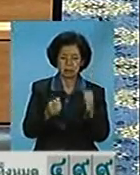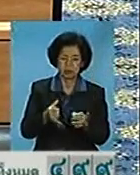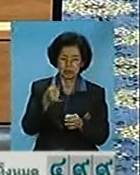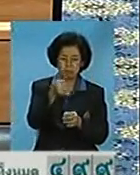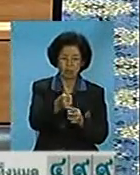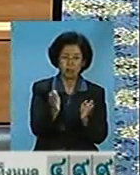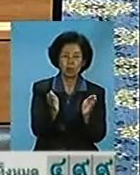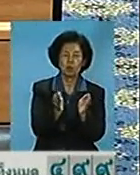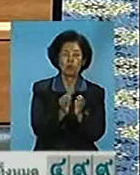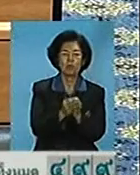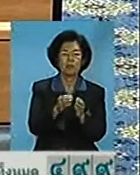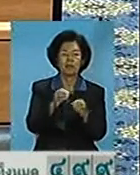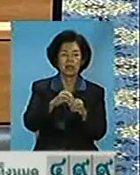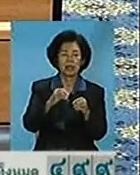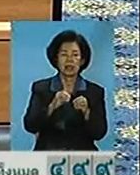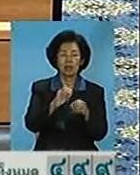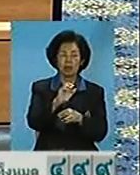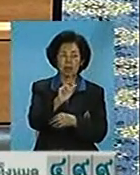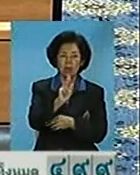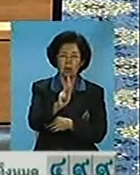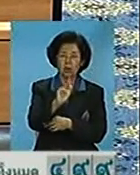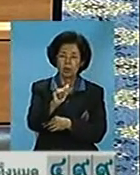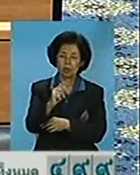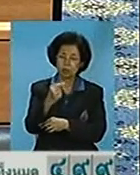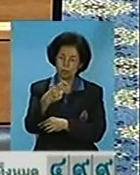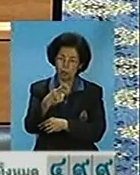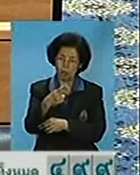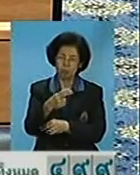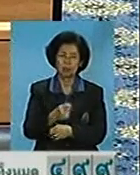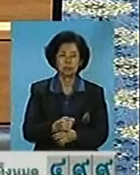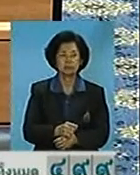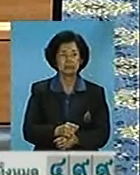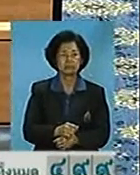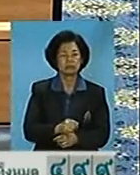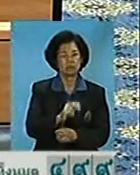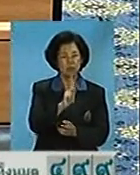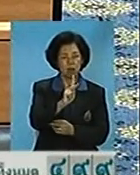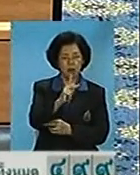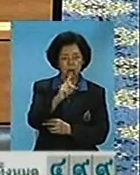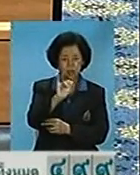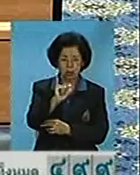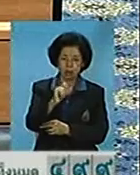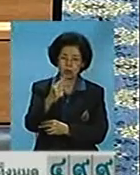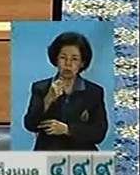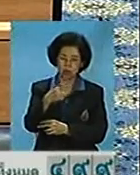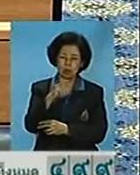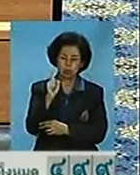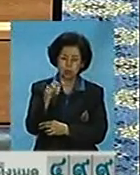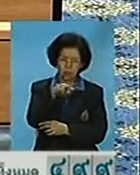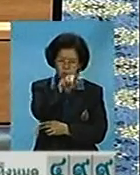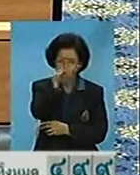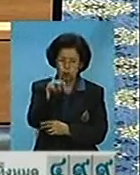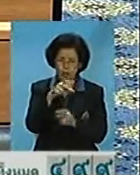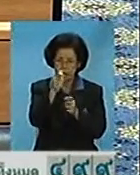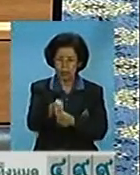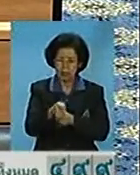ในการยางแห่งประเทศไทยการยางประเทศไทยมีหน้าที่ดูแลเกษตรกรดูแลชาวสว